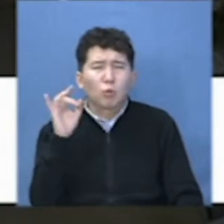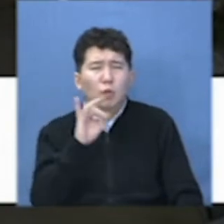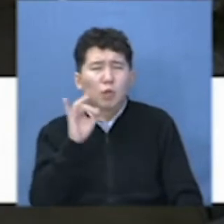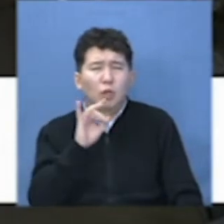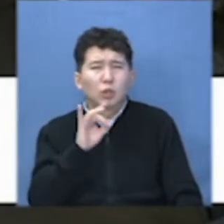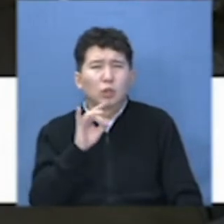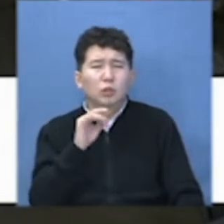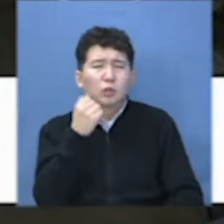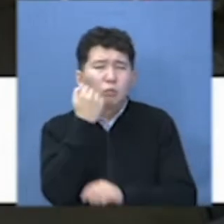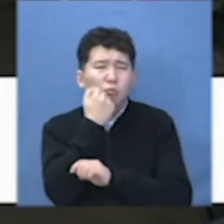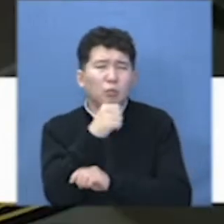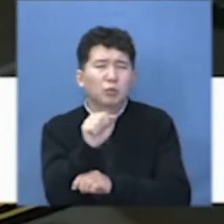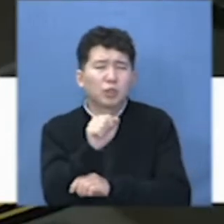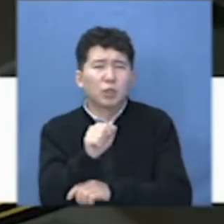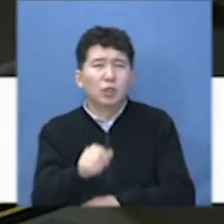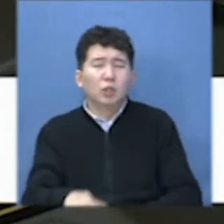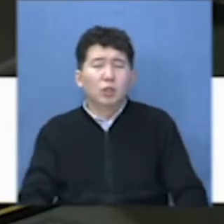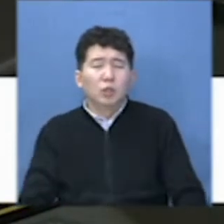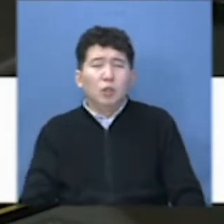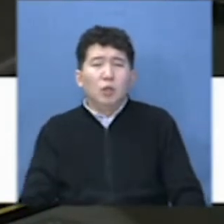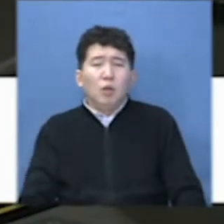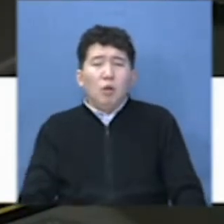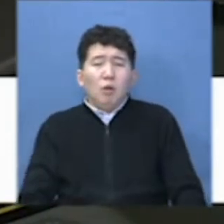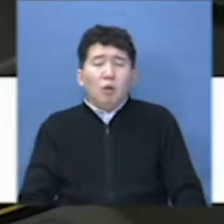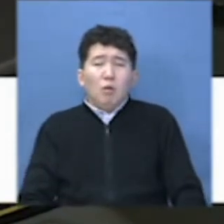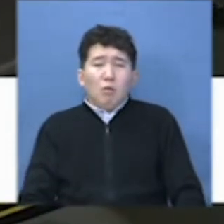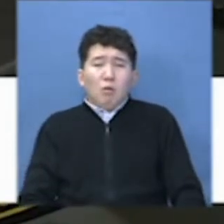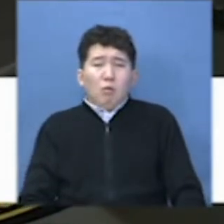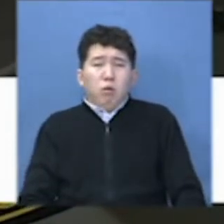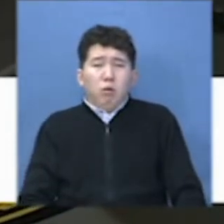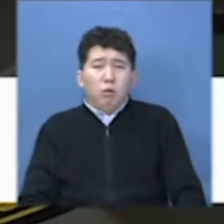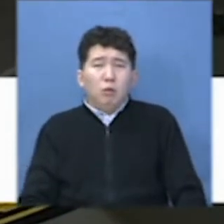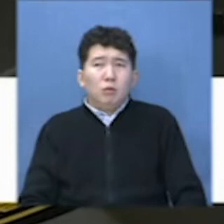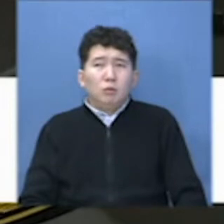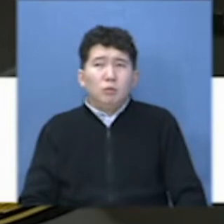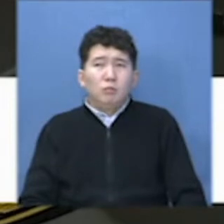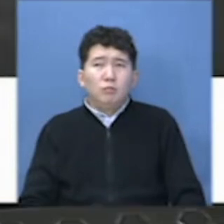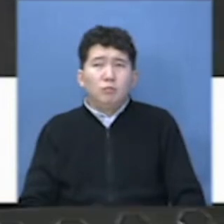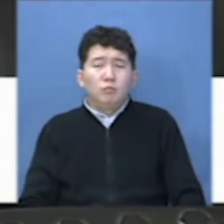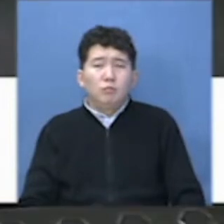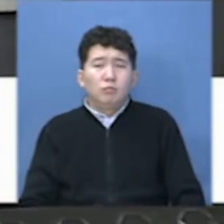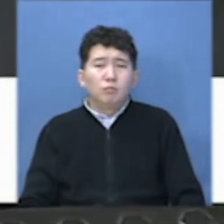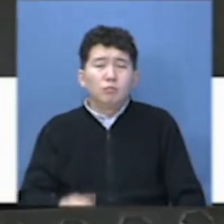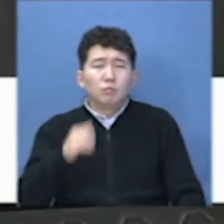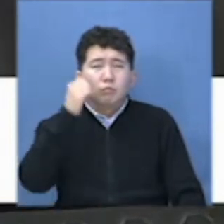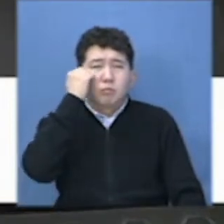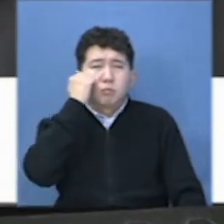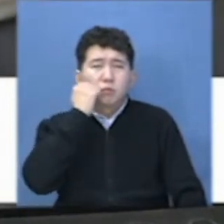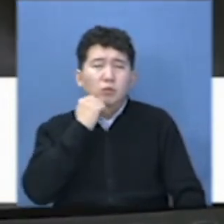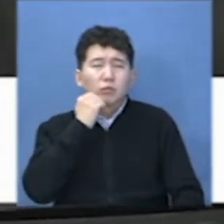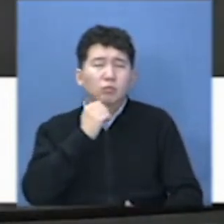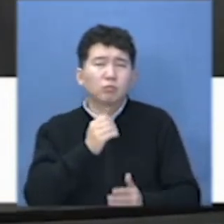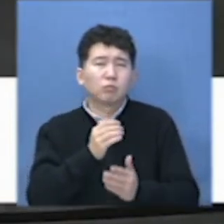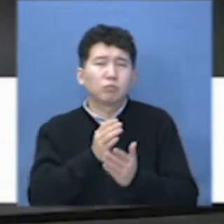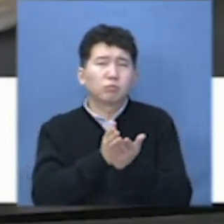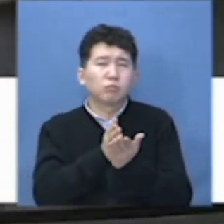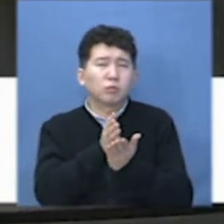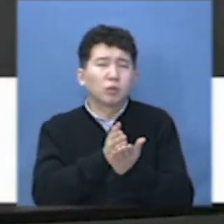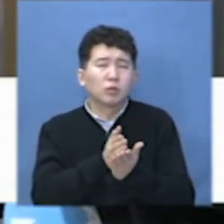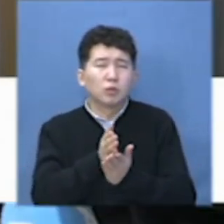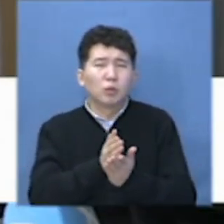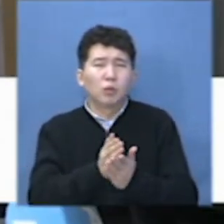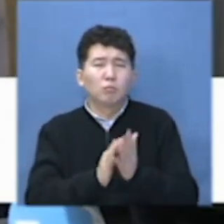Халықаралық дәрежедегі спорт шеберімін. Иә, қартайса да қайраты қайтпаған белсенді қарттарымыздың өскелең ұрпаққа үлгі болары